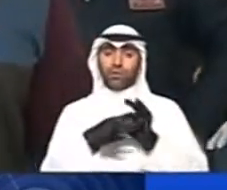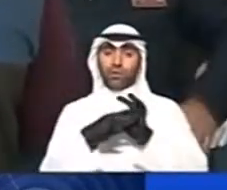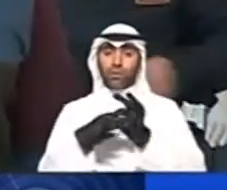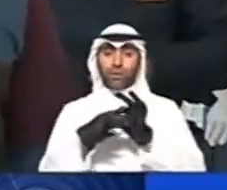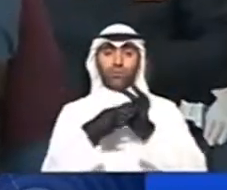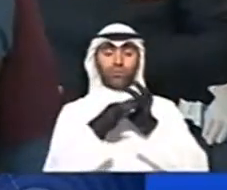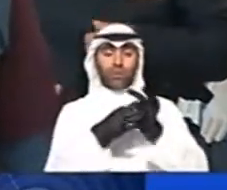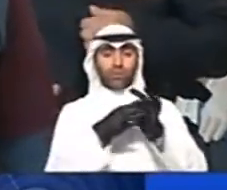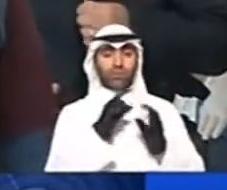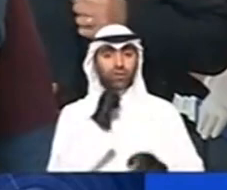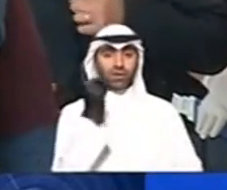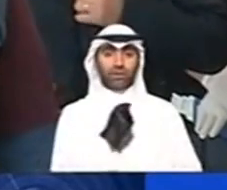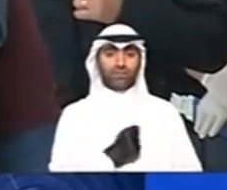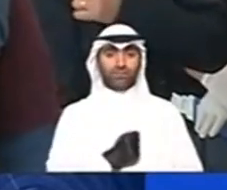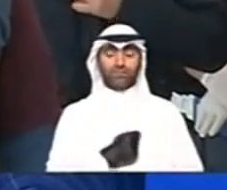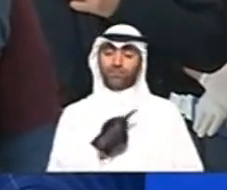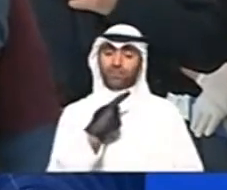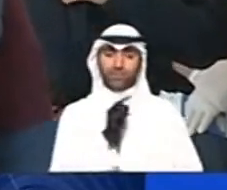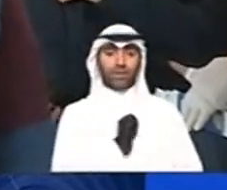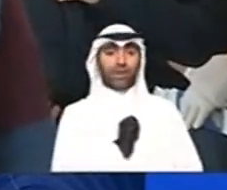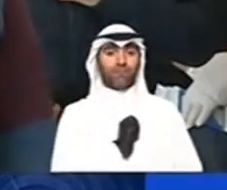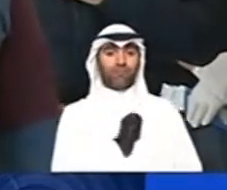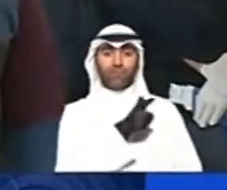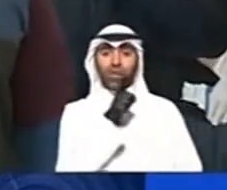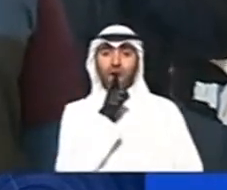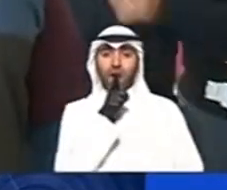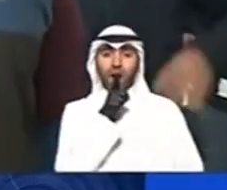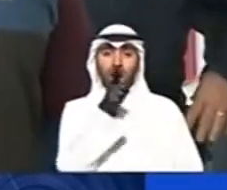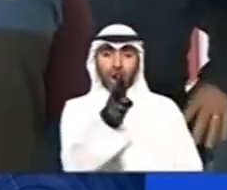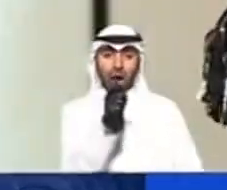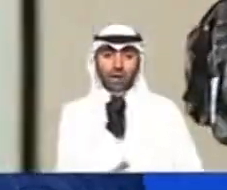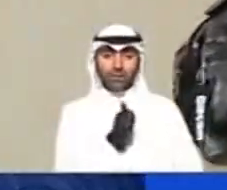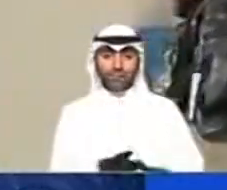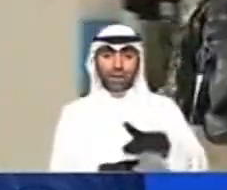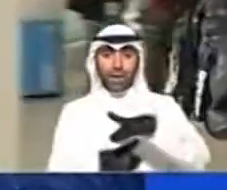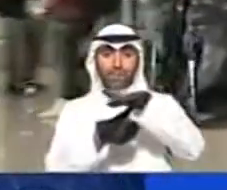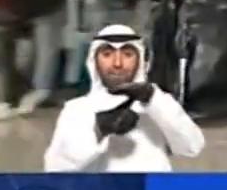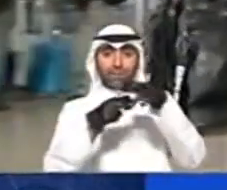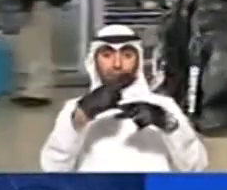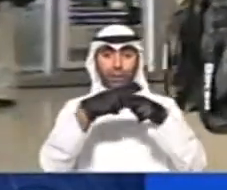الله ورعاه، وحرصه اللامتناهي على سلامة